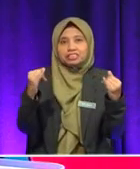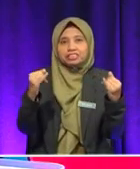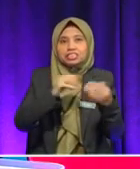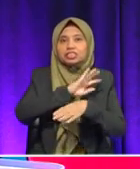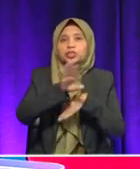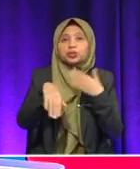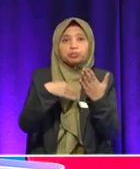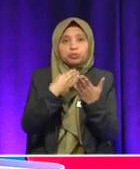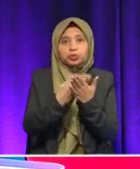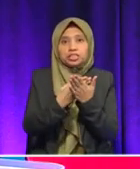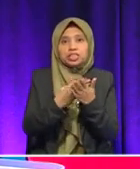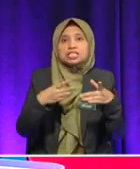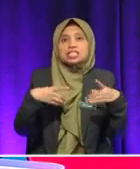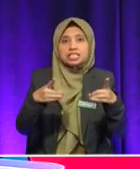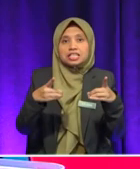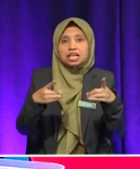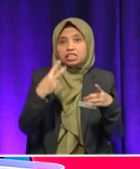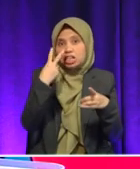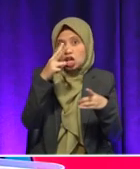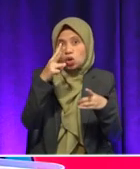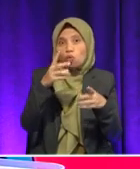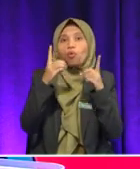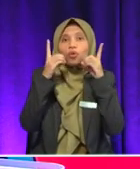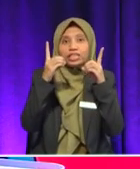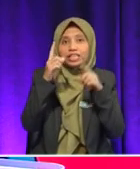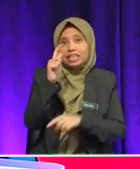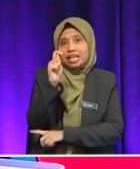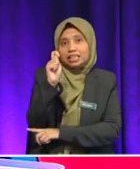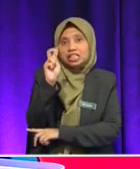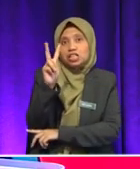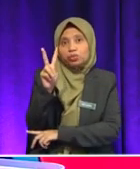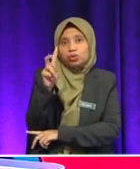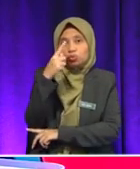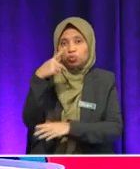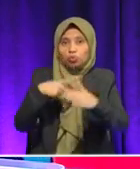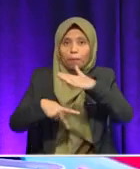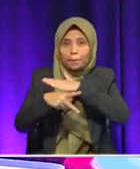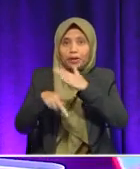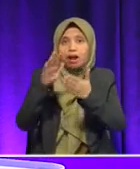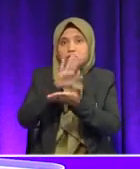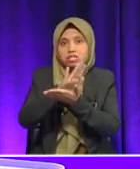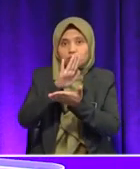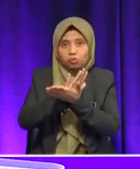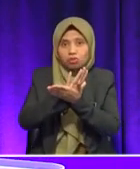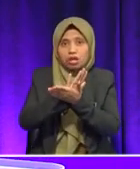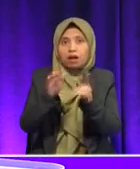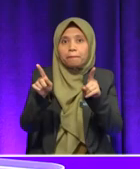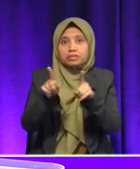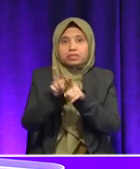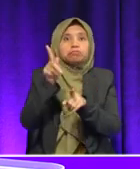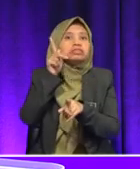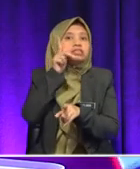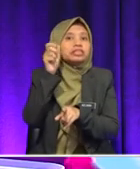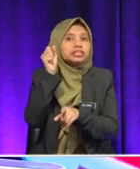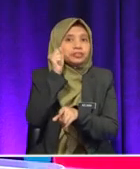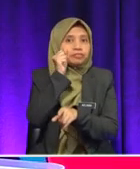semua anda sedang menonton rancangan diri TV pagi sekolah hari ini bersama Kak syafika